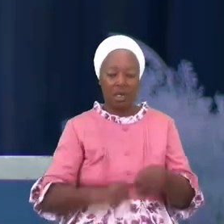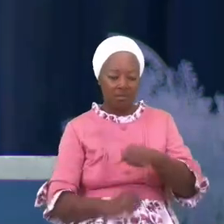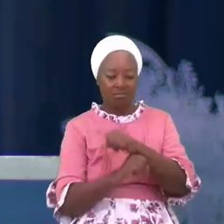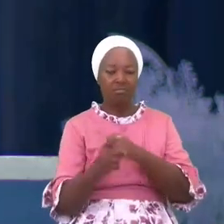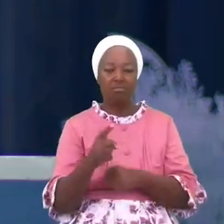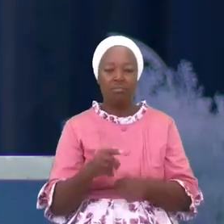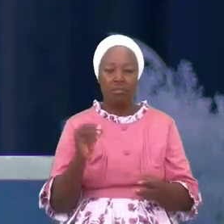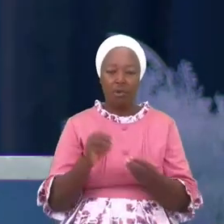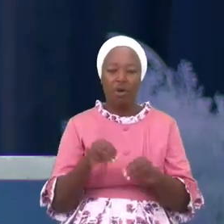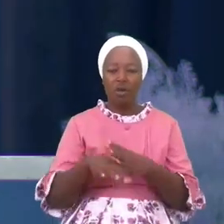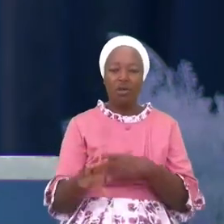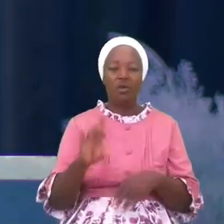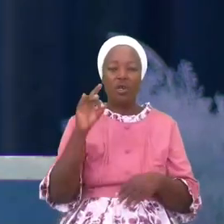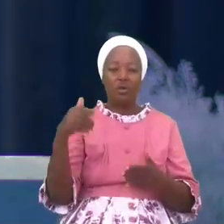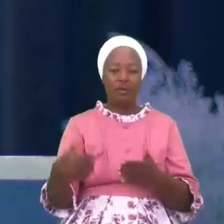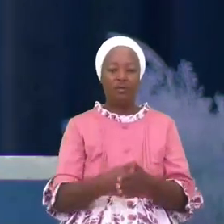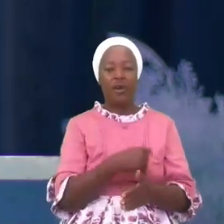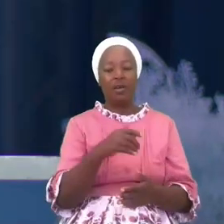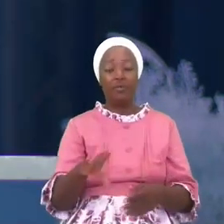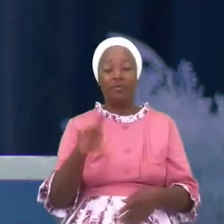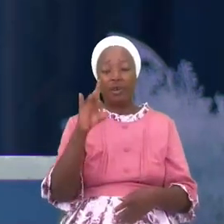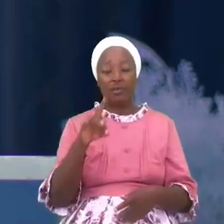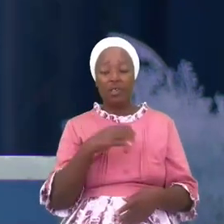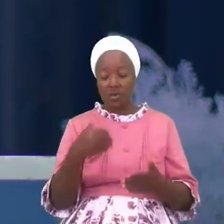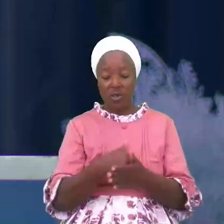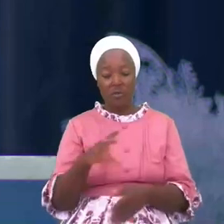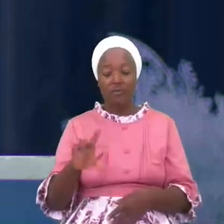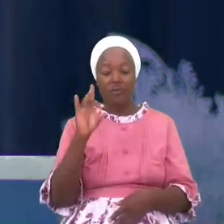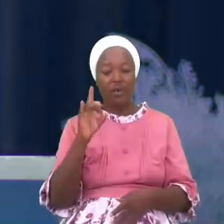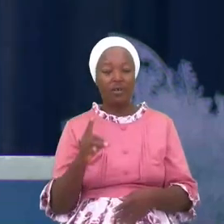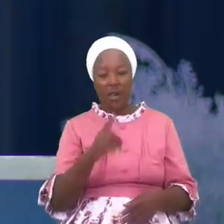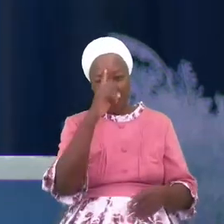Remplissez-le et nous pourrons vous aider dans votre foi. C'est très important.